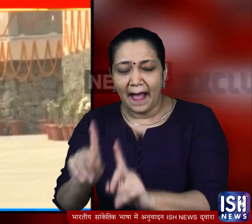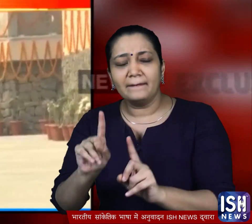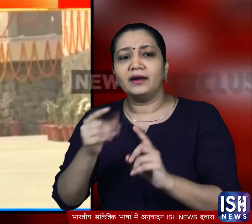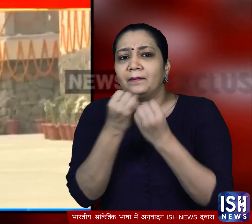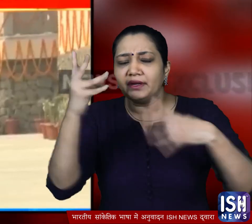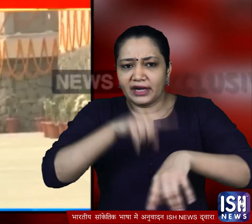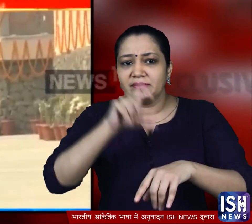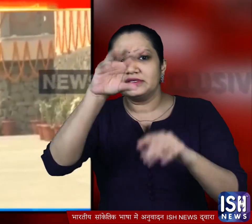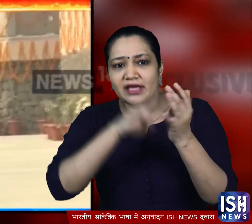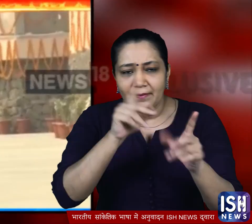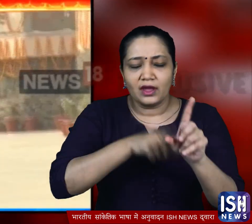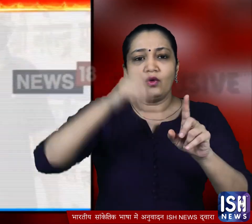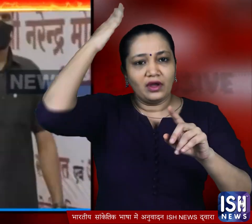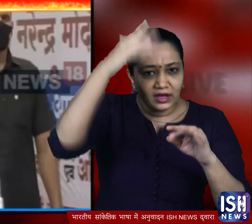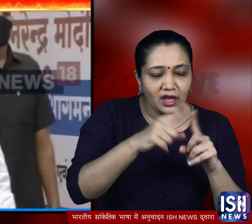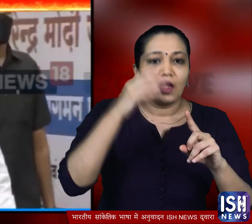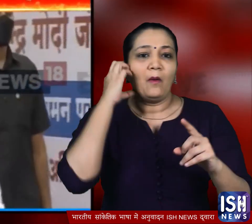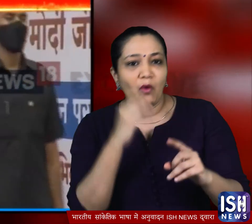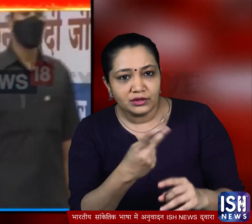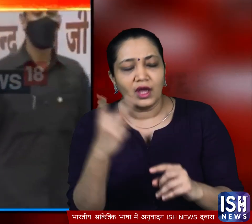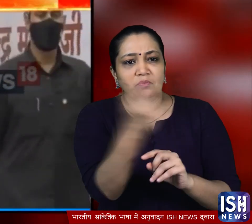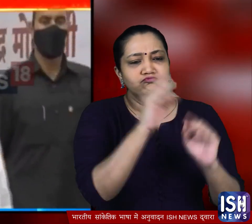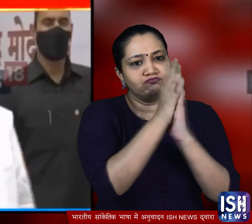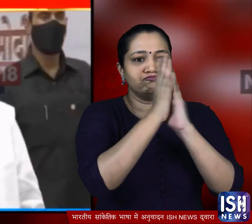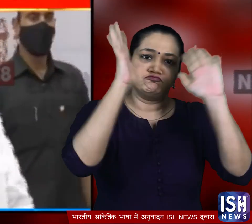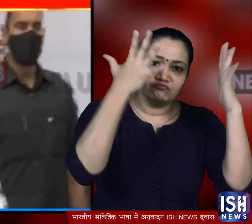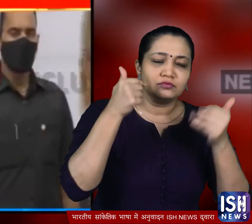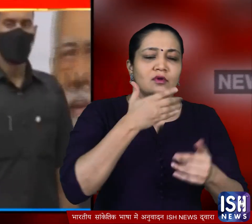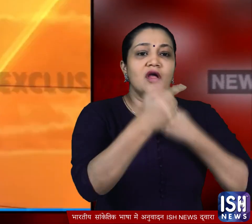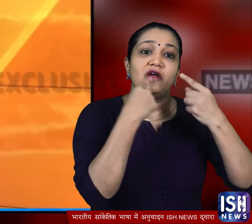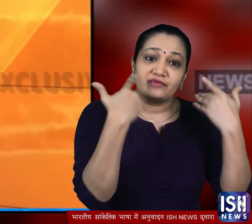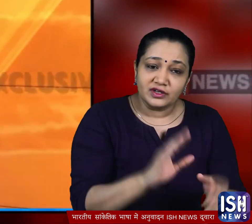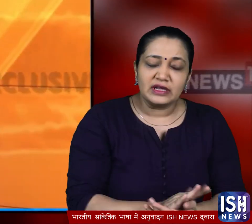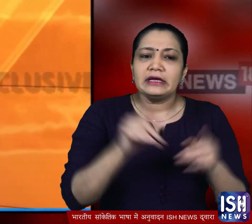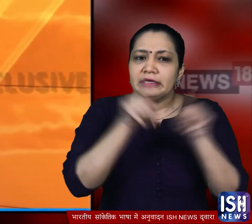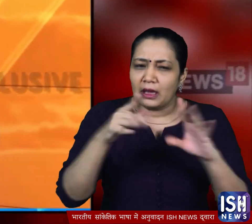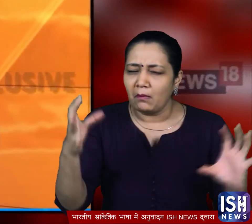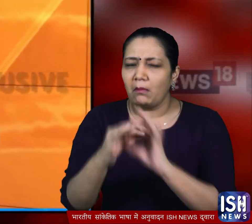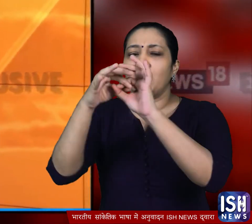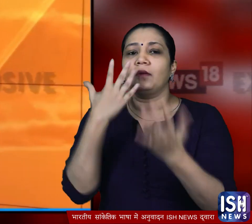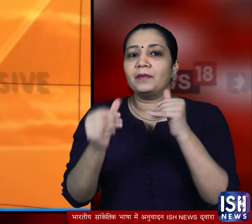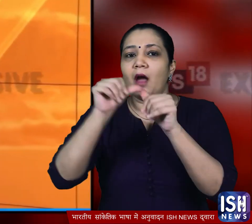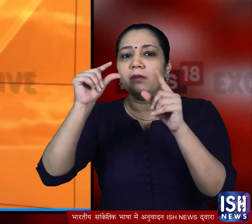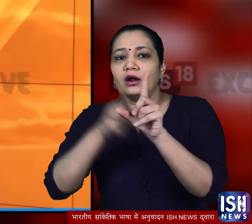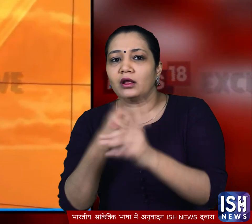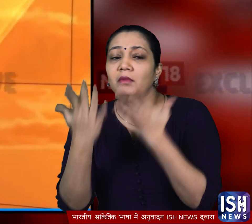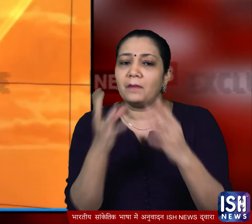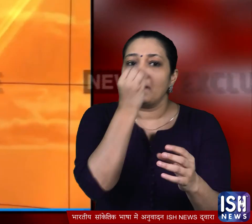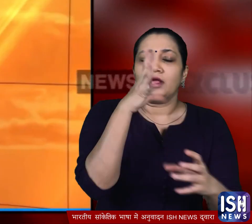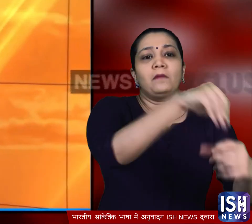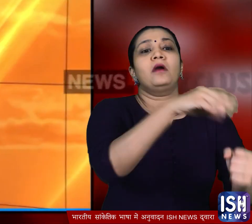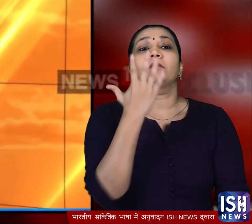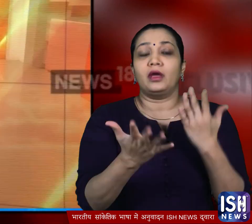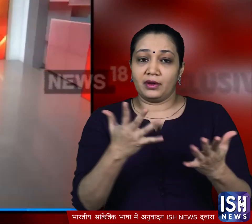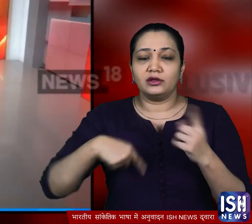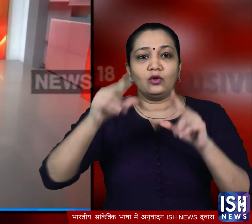भी वो कई बार मुख्यमंत्री योगी आदित्यनाथ और प्रधानमंत्री नरेंद्र मोदी की तारीफ कर चुकी हैं। और इसी वजह से अपर्णा यादव की बीजेपी में शामिल होने की बात